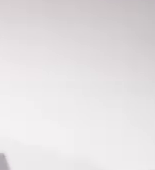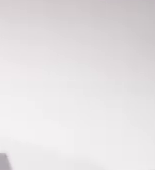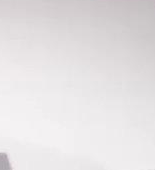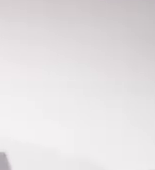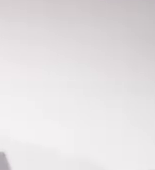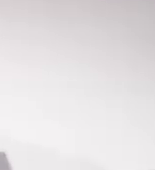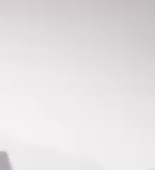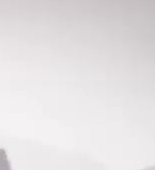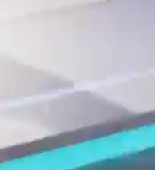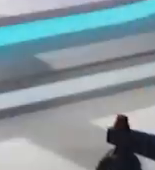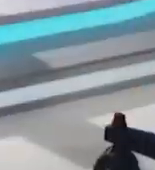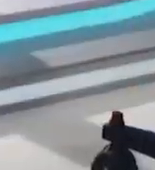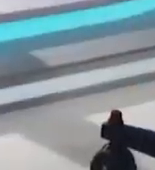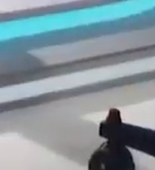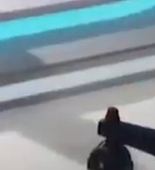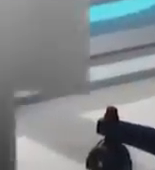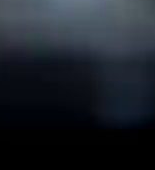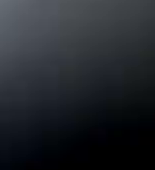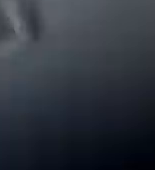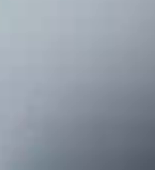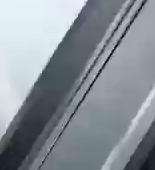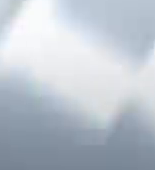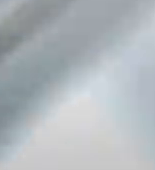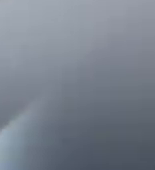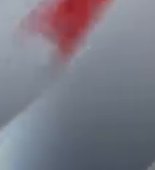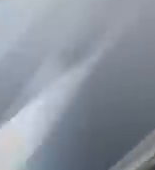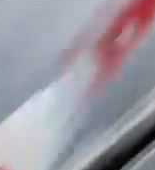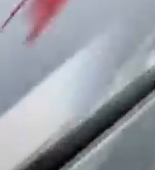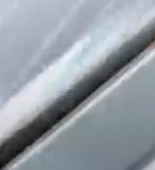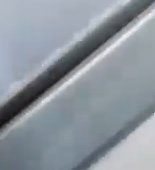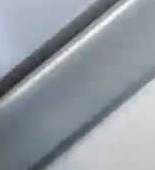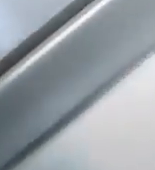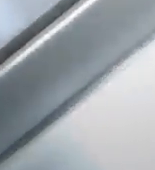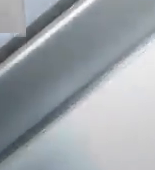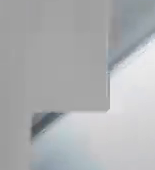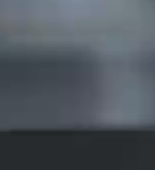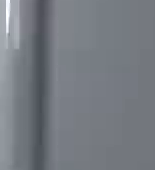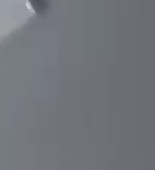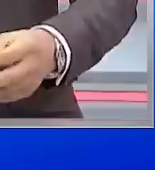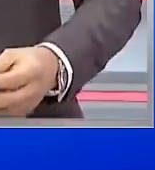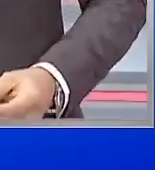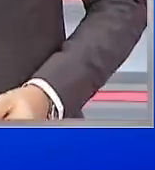live mula sa GMA Network Center, ito ang 24 Horas.